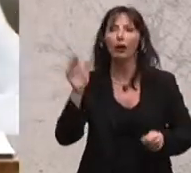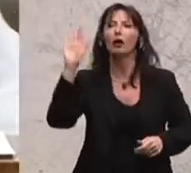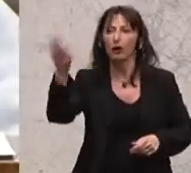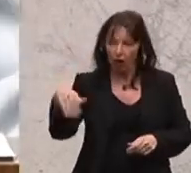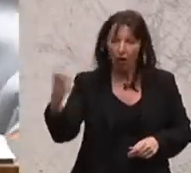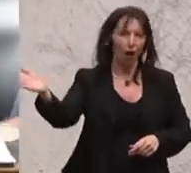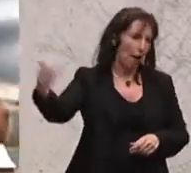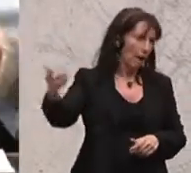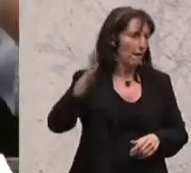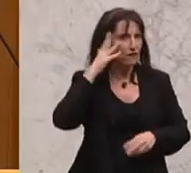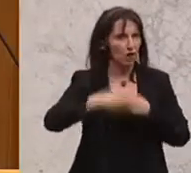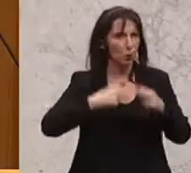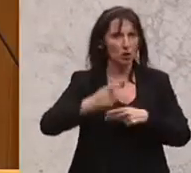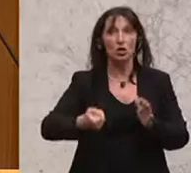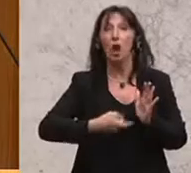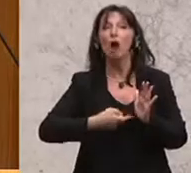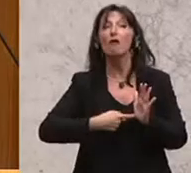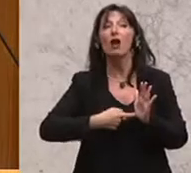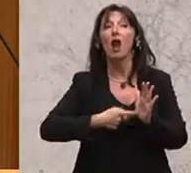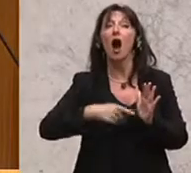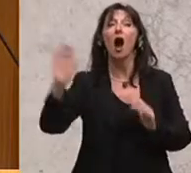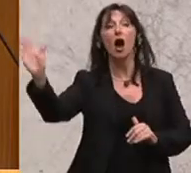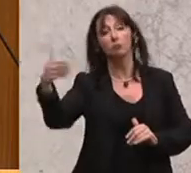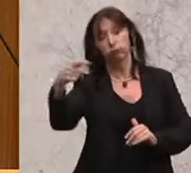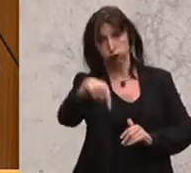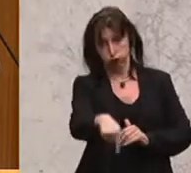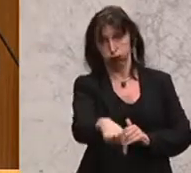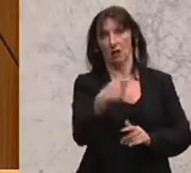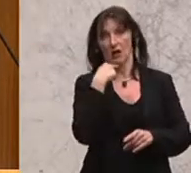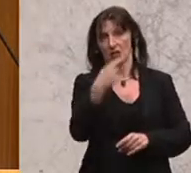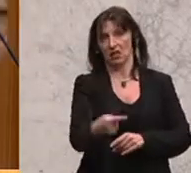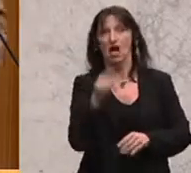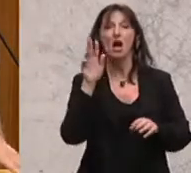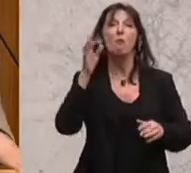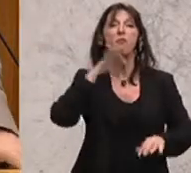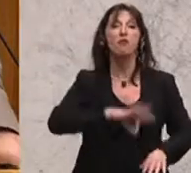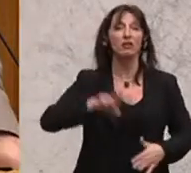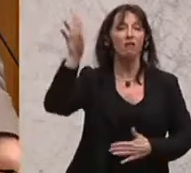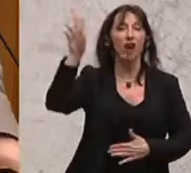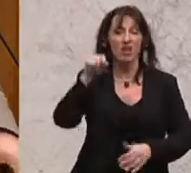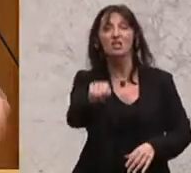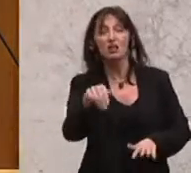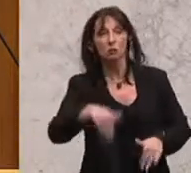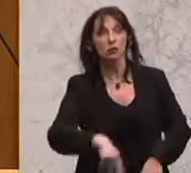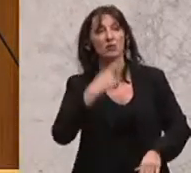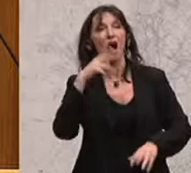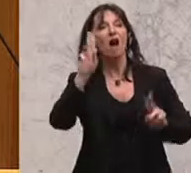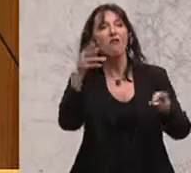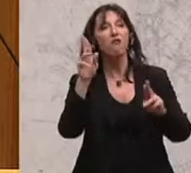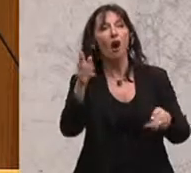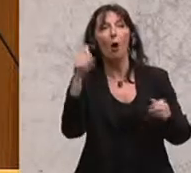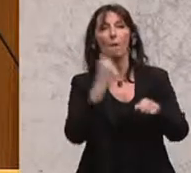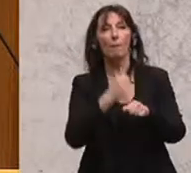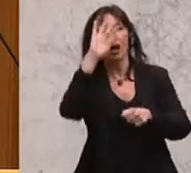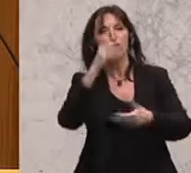einzeln auftanzen lassen im Untersuchungsausschuss. Unter Wahrheitspflicht und öffentlich werden die sagen müssen, wieso sie ungesetzliche Schwärzungen